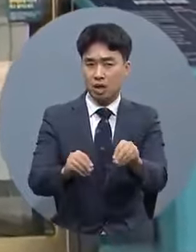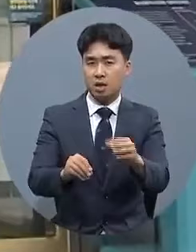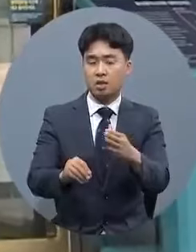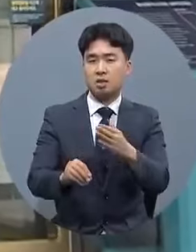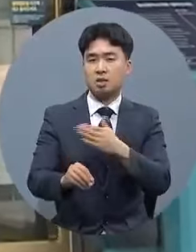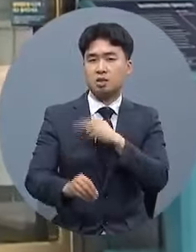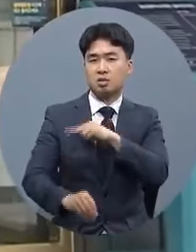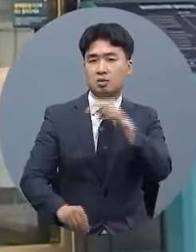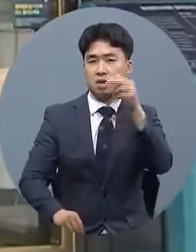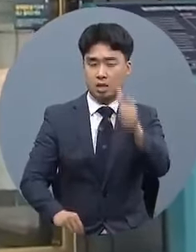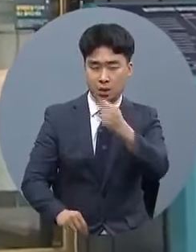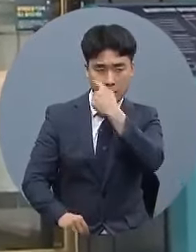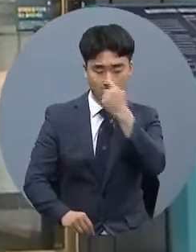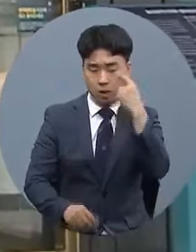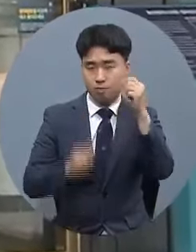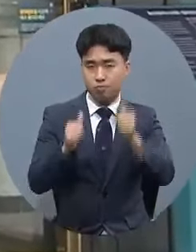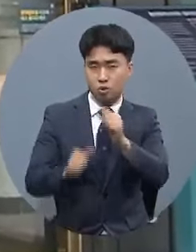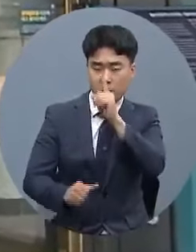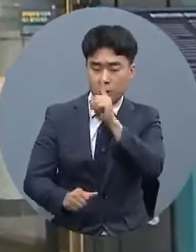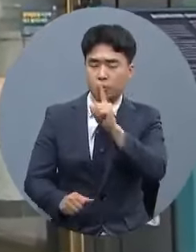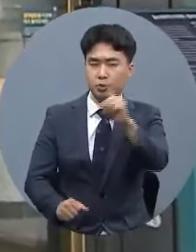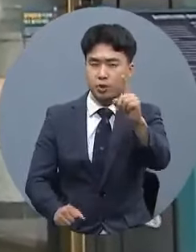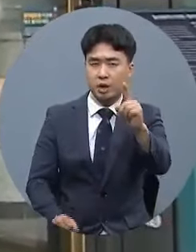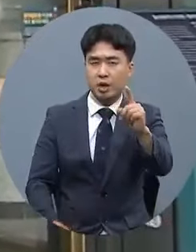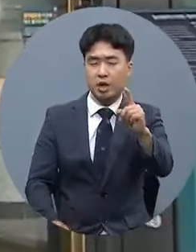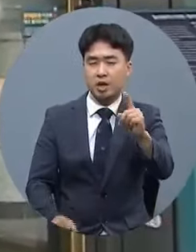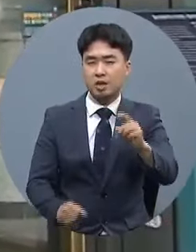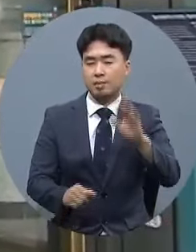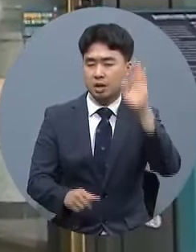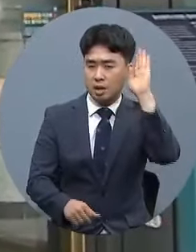자신의 의장직이 확인 소송에 나서겠다고 밝혀